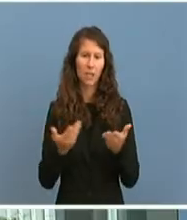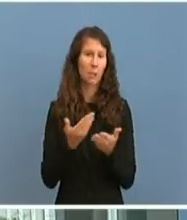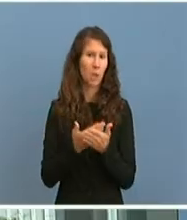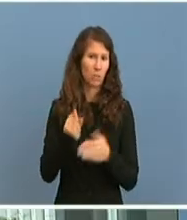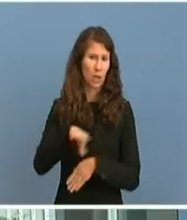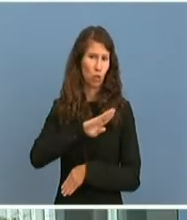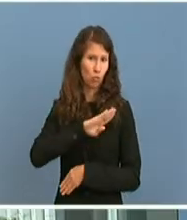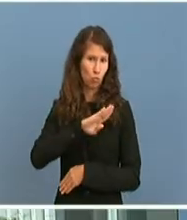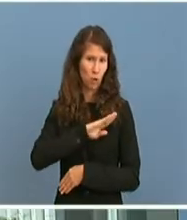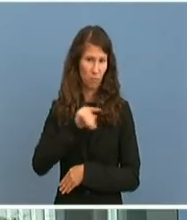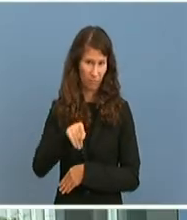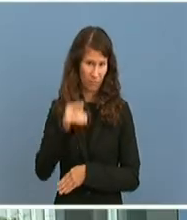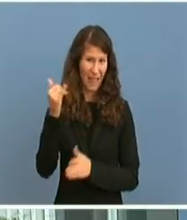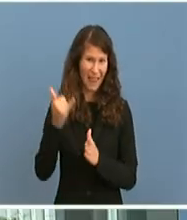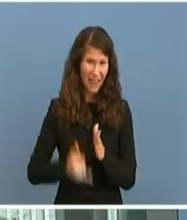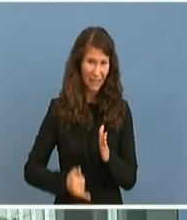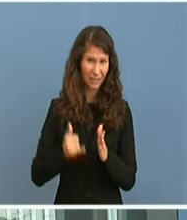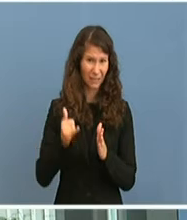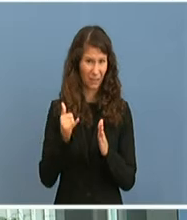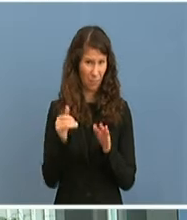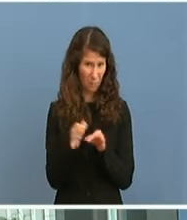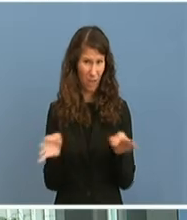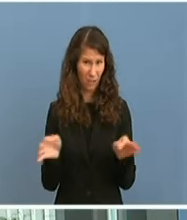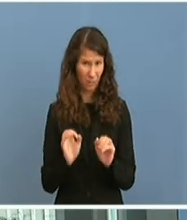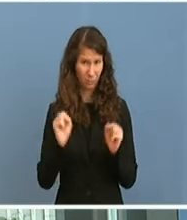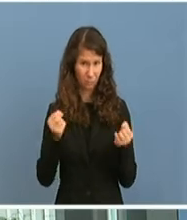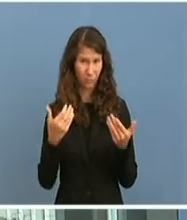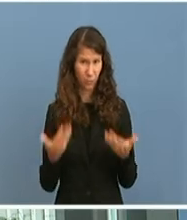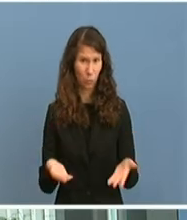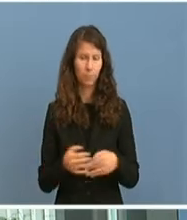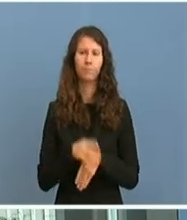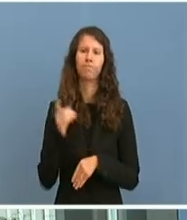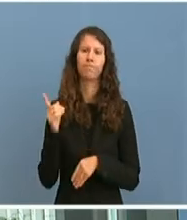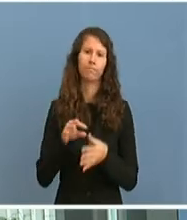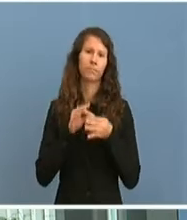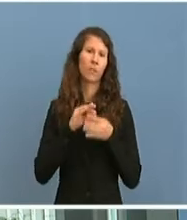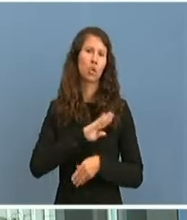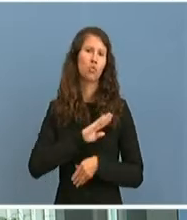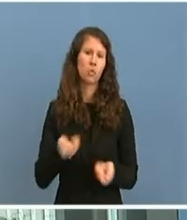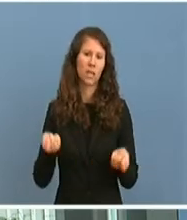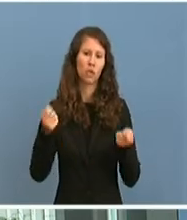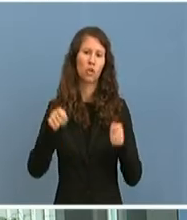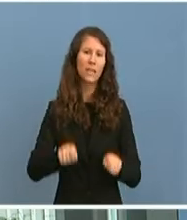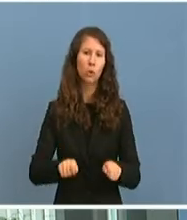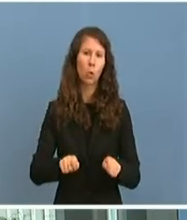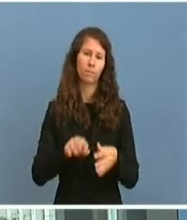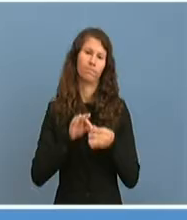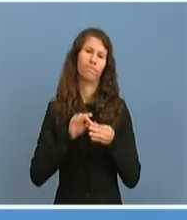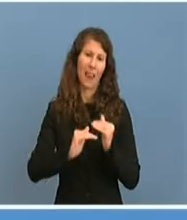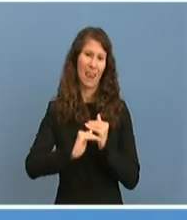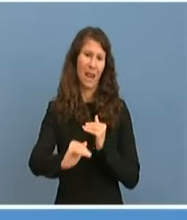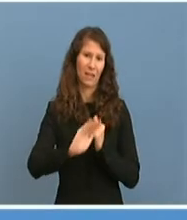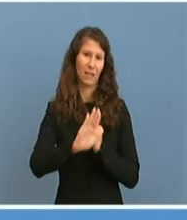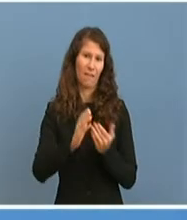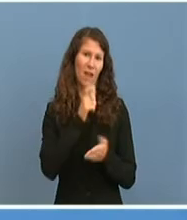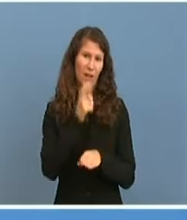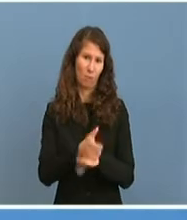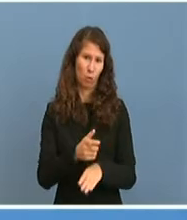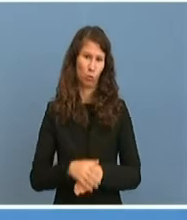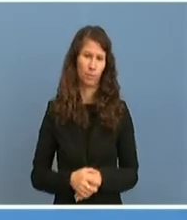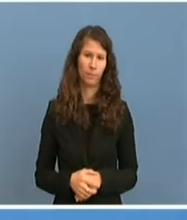Also das Schließen von Schulen liegt auch in der Zuständigkeit der Länder. Ich denke, es ist jetzt ziemlich müßig